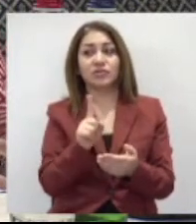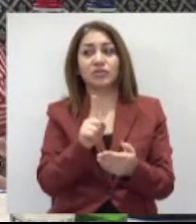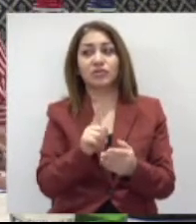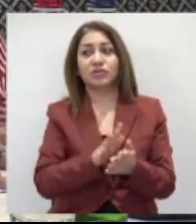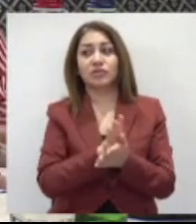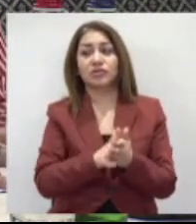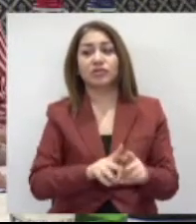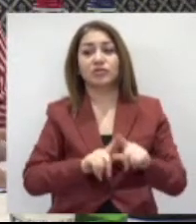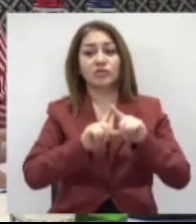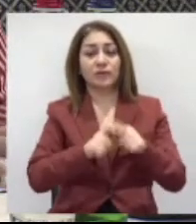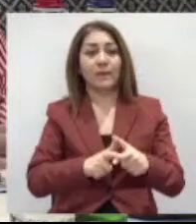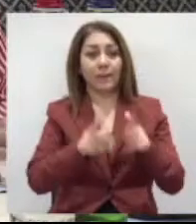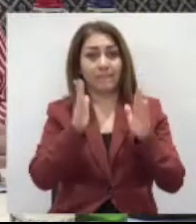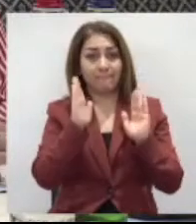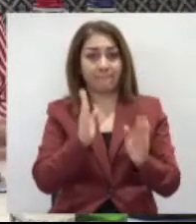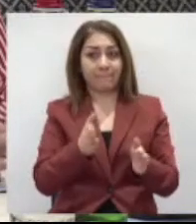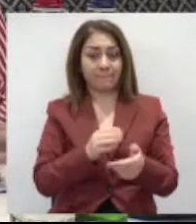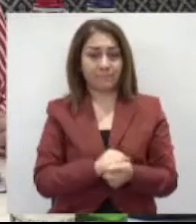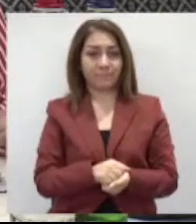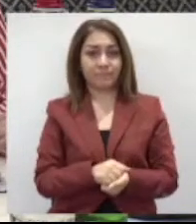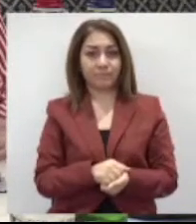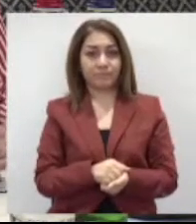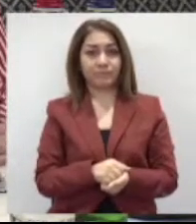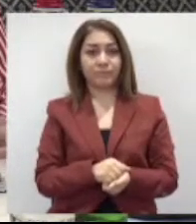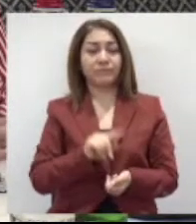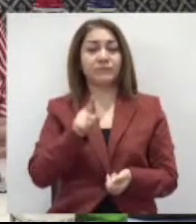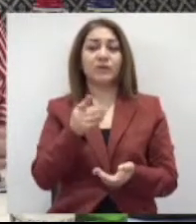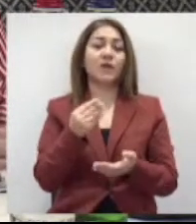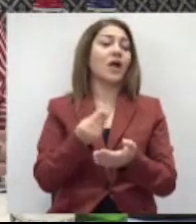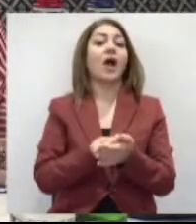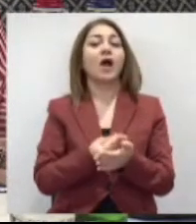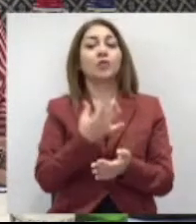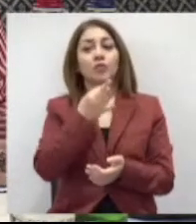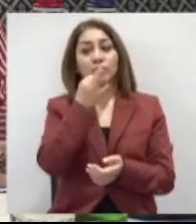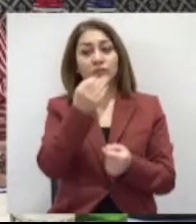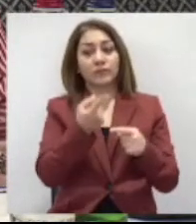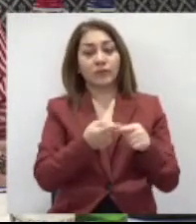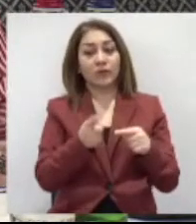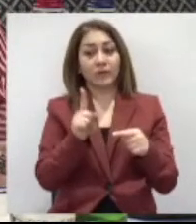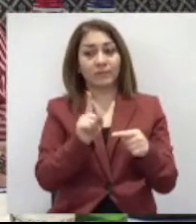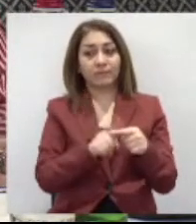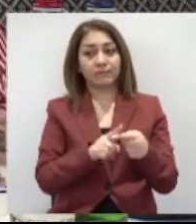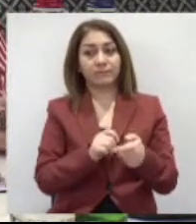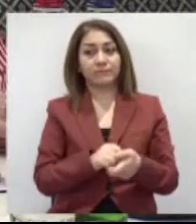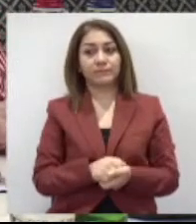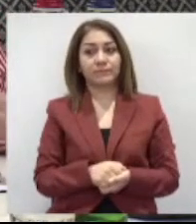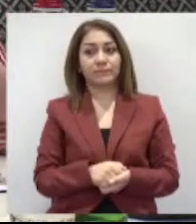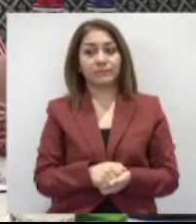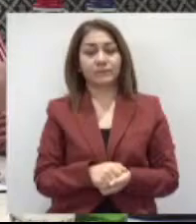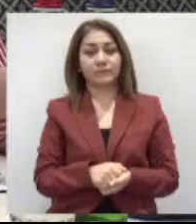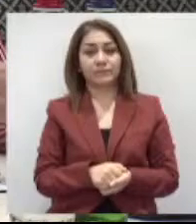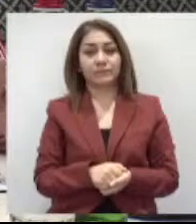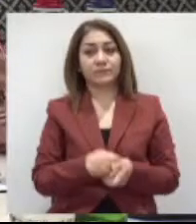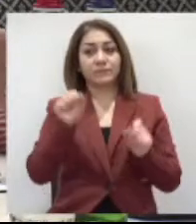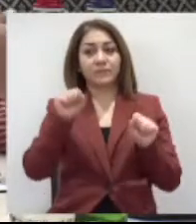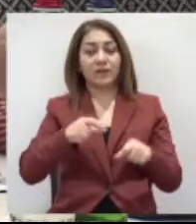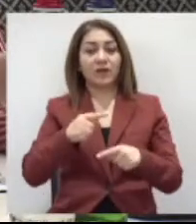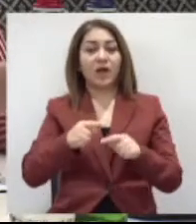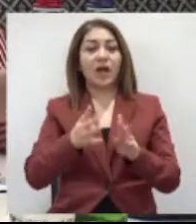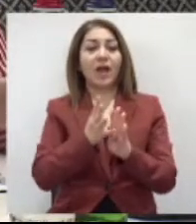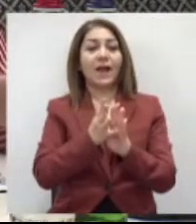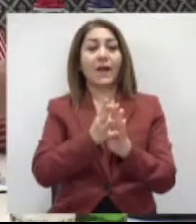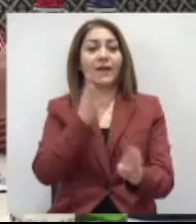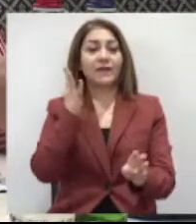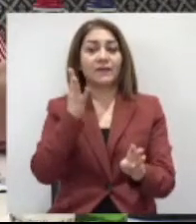անդրադարձ կատարում։ Ինչու եմ սա հատուկ արձանագրում, որովհետև մենք իհարկե կարող էինք հաջորդականությունը